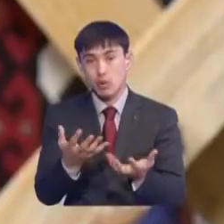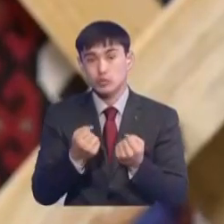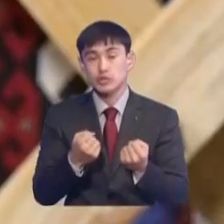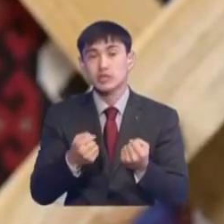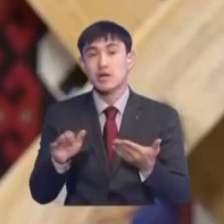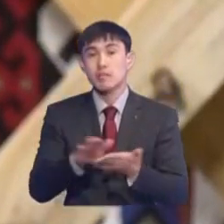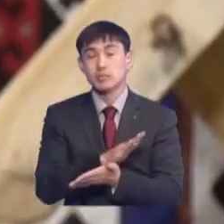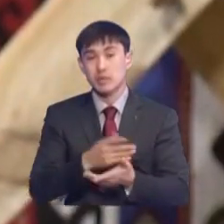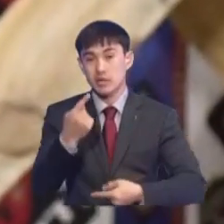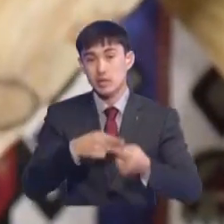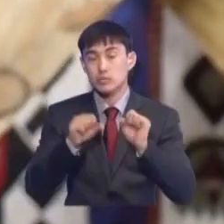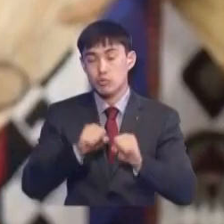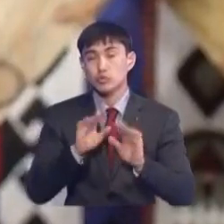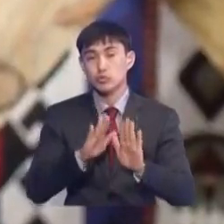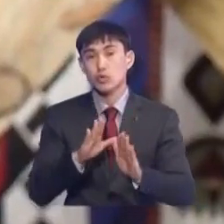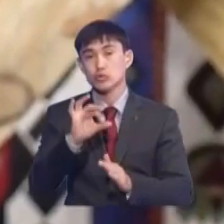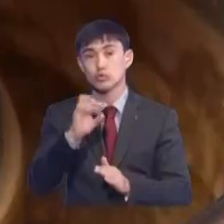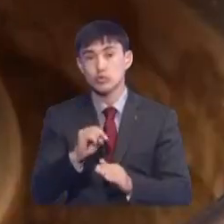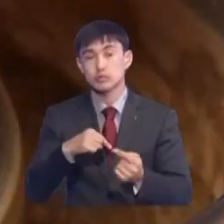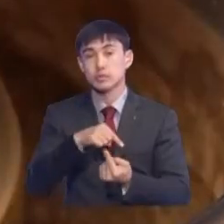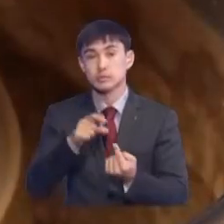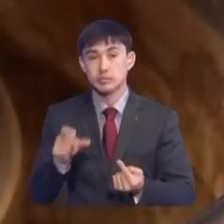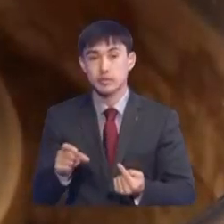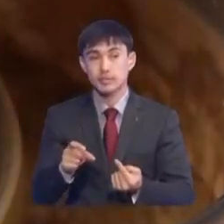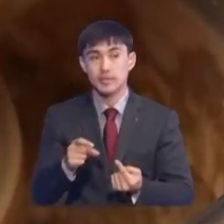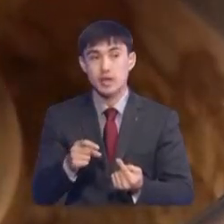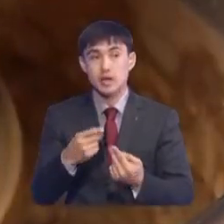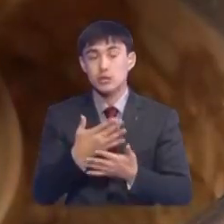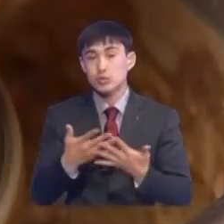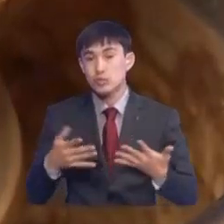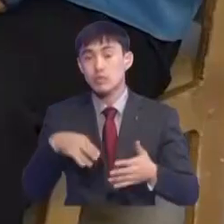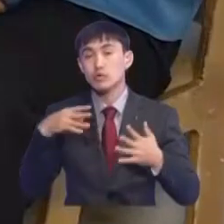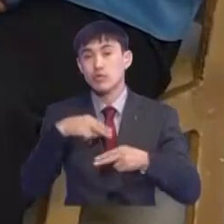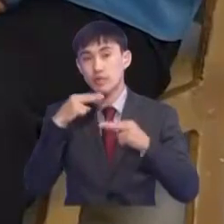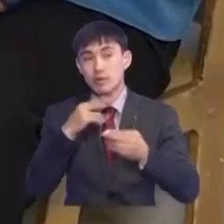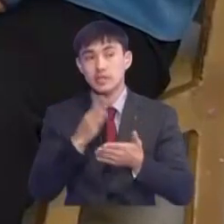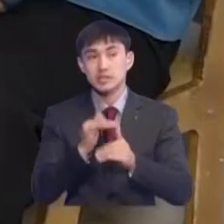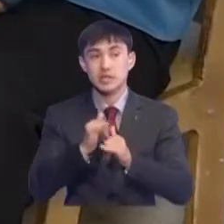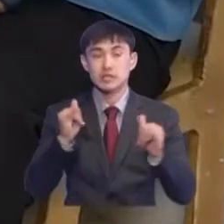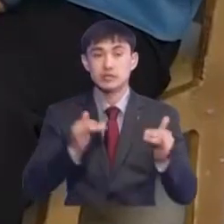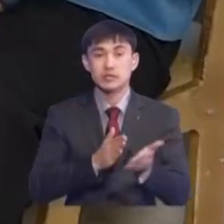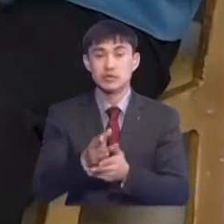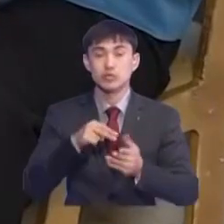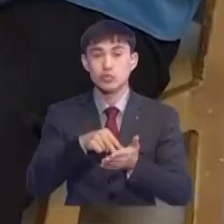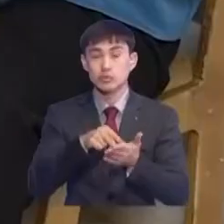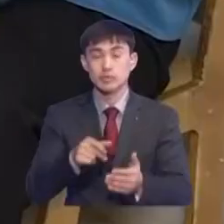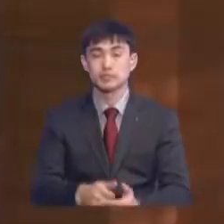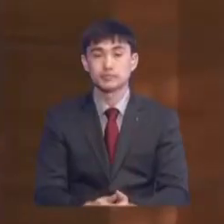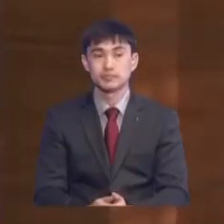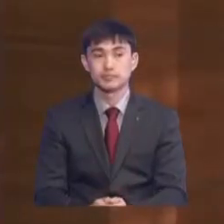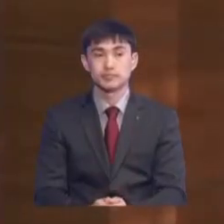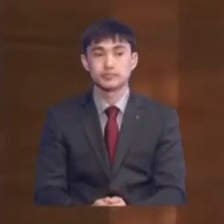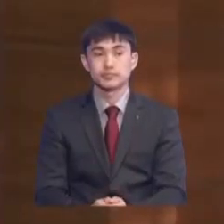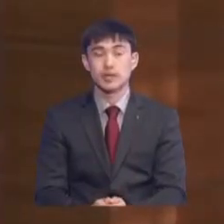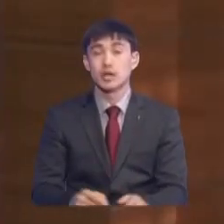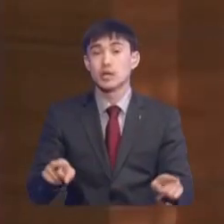безвозмездные Гранты смогут только социальные предприниматели кроме прочего большое внимание уделяется развитию сферы туризма Один